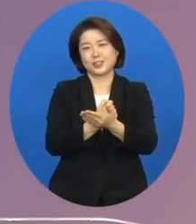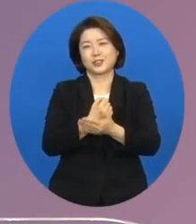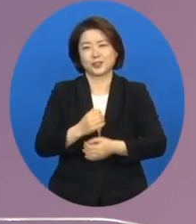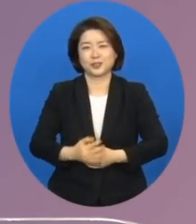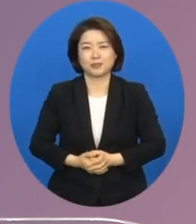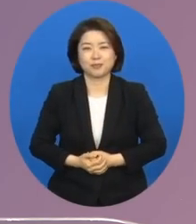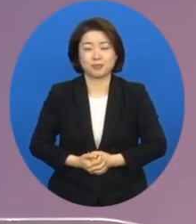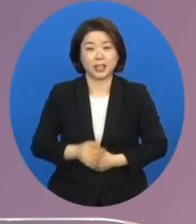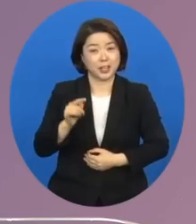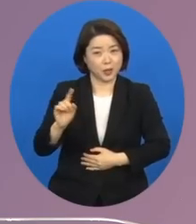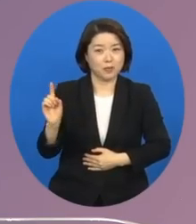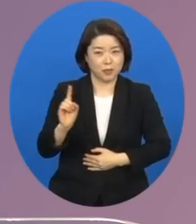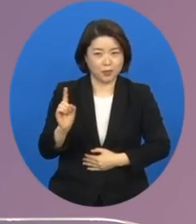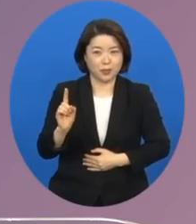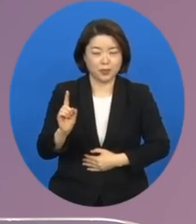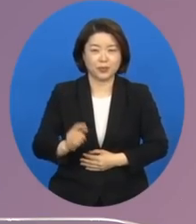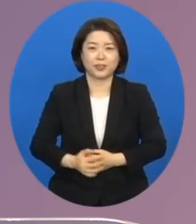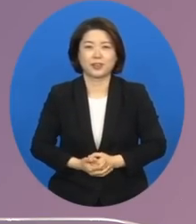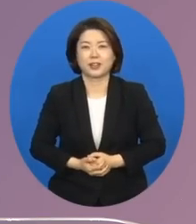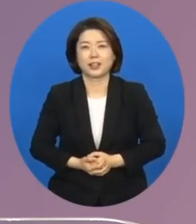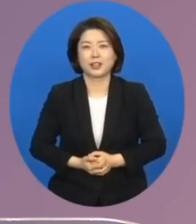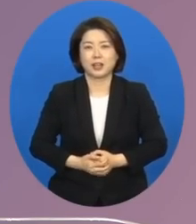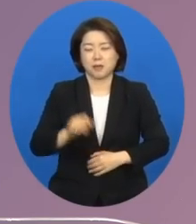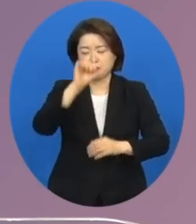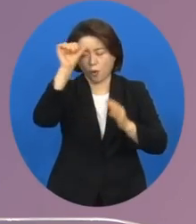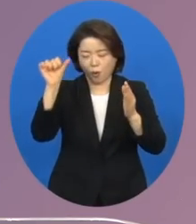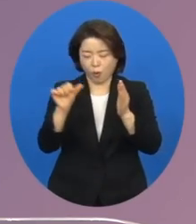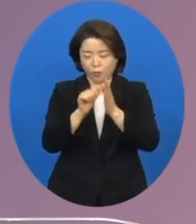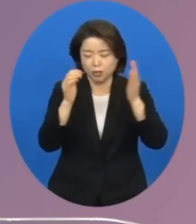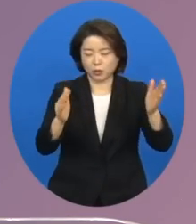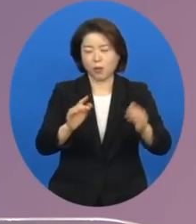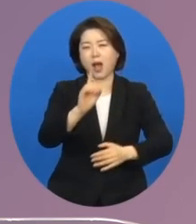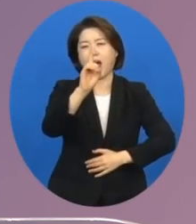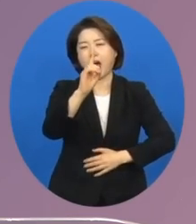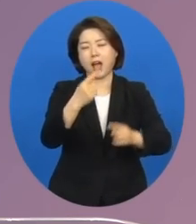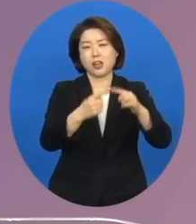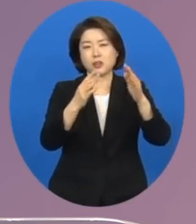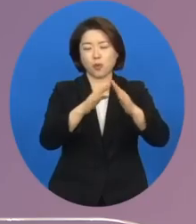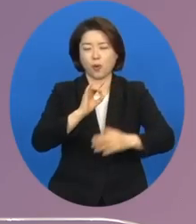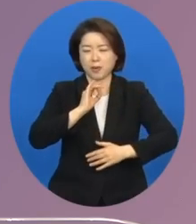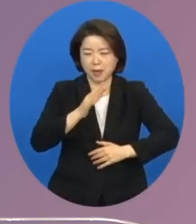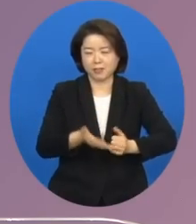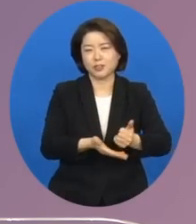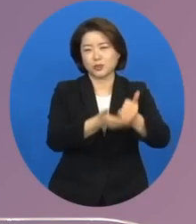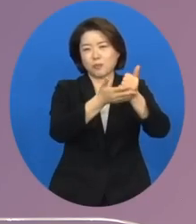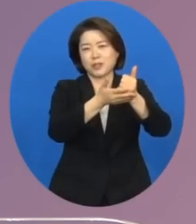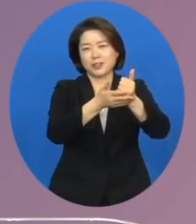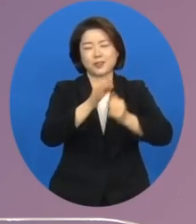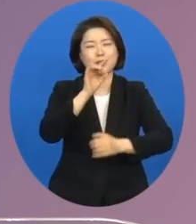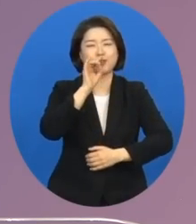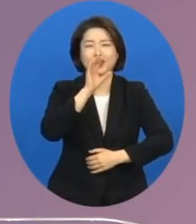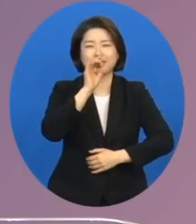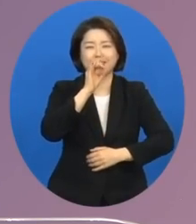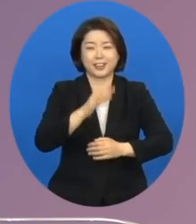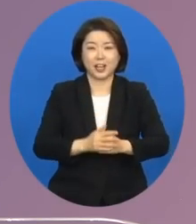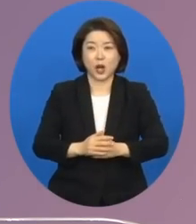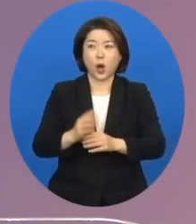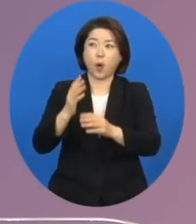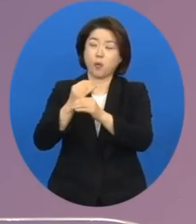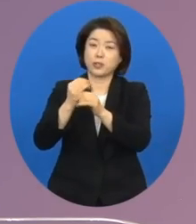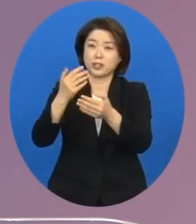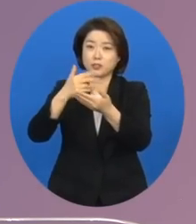그것이 무엇이냐 하면 평생 한 교회를 섬길 수 없다는 겁니다 언젠가 주님이